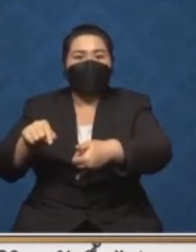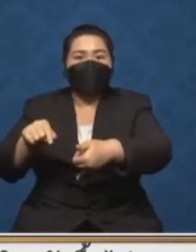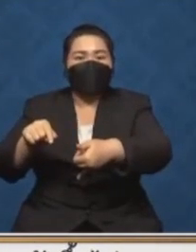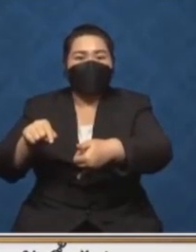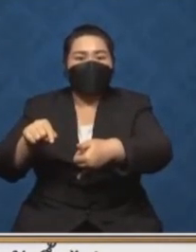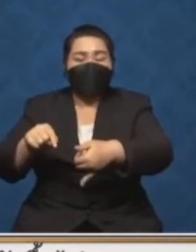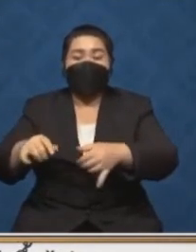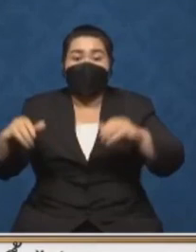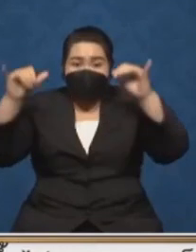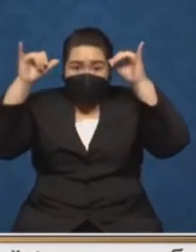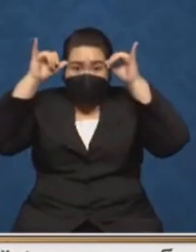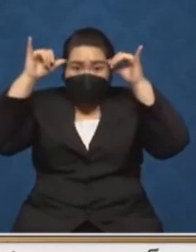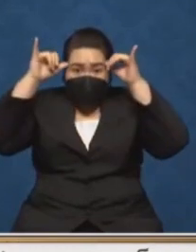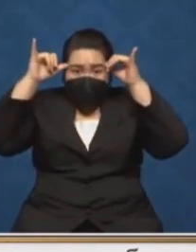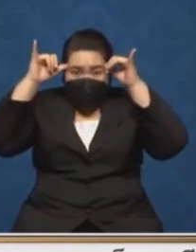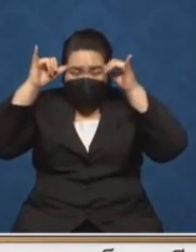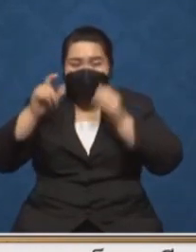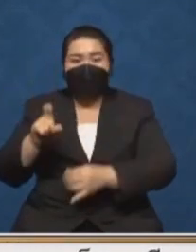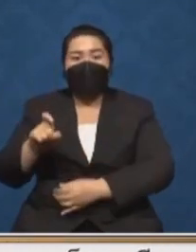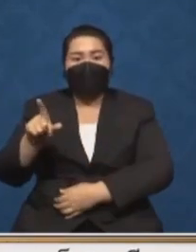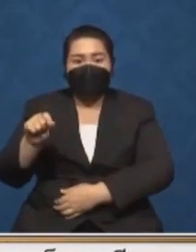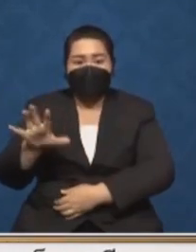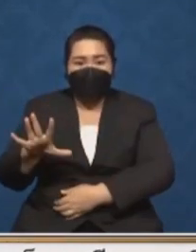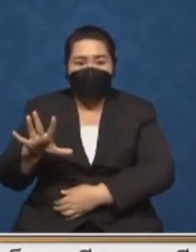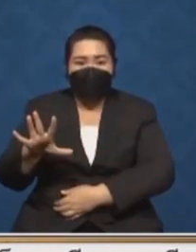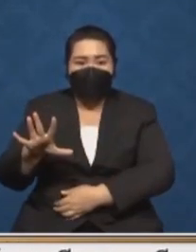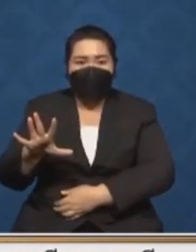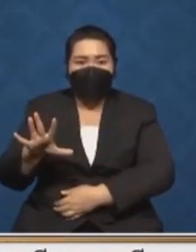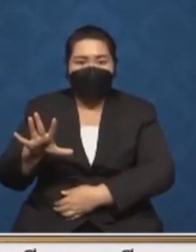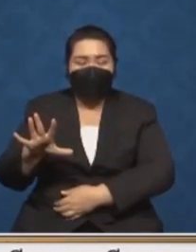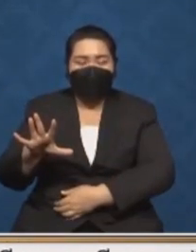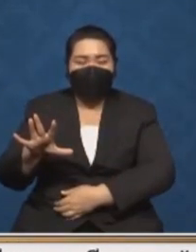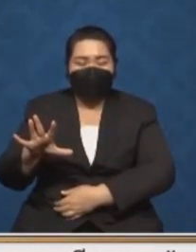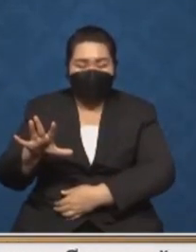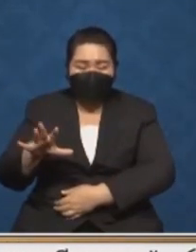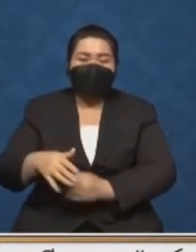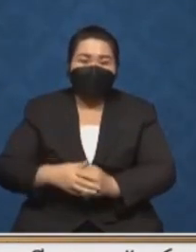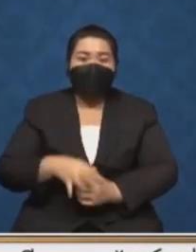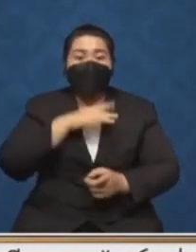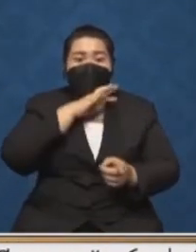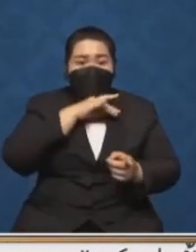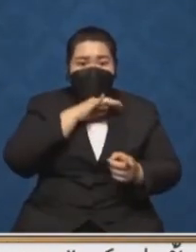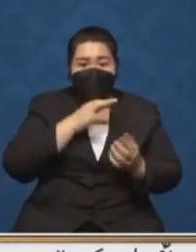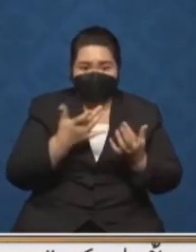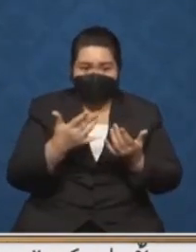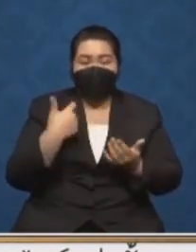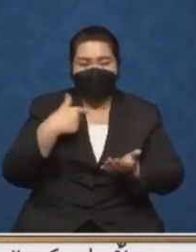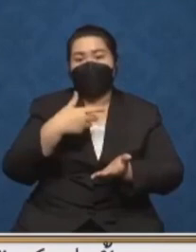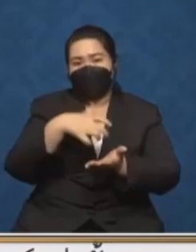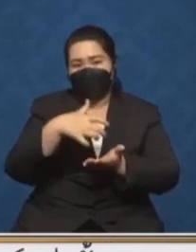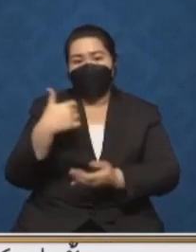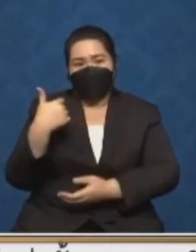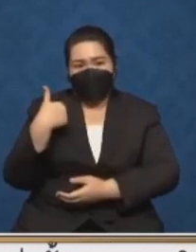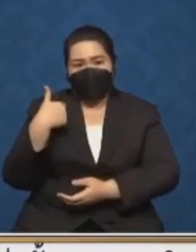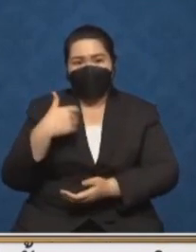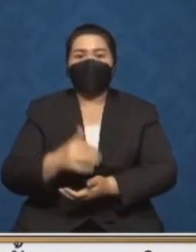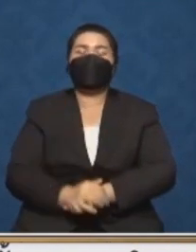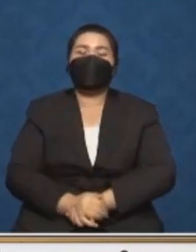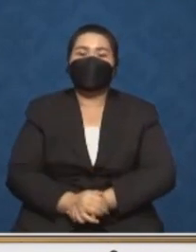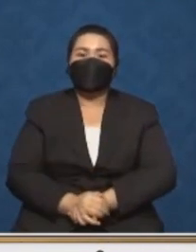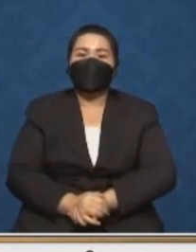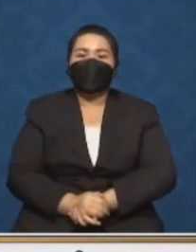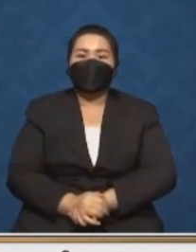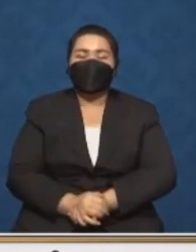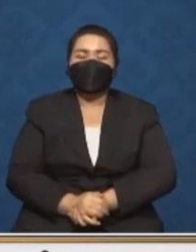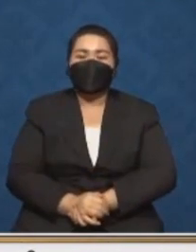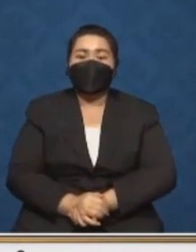กระบือ 25 ตัว ส่วนสุขร เดีวผมจะรายงานต่ไปถ้